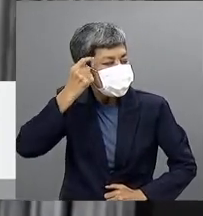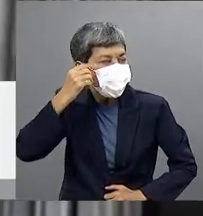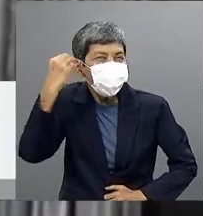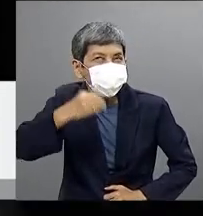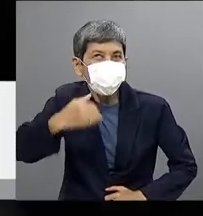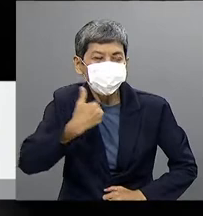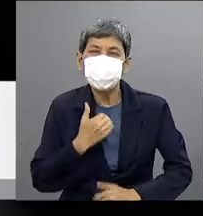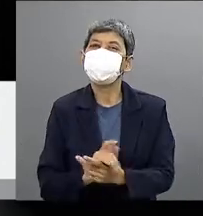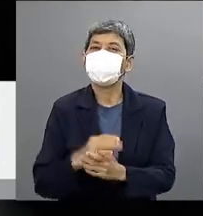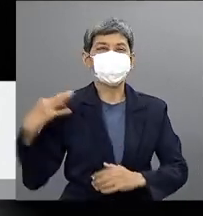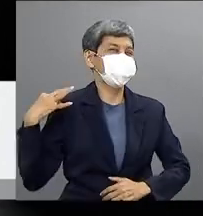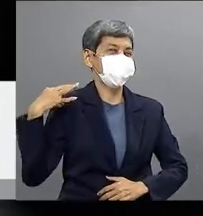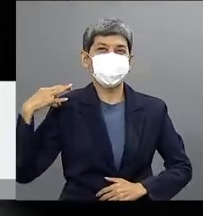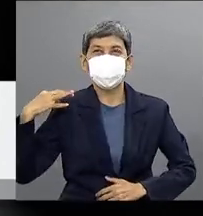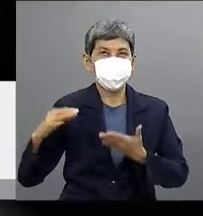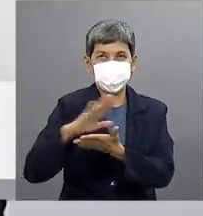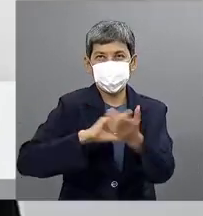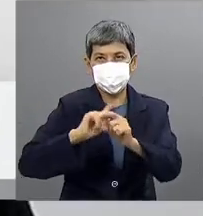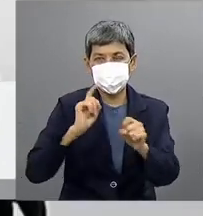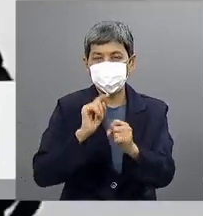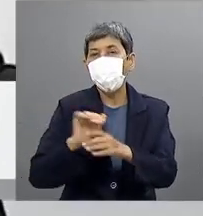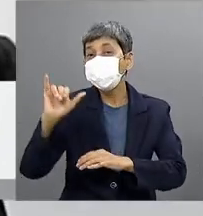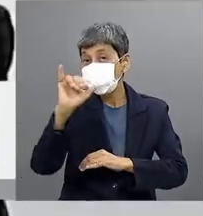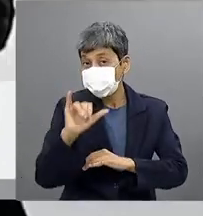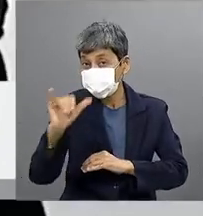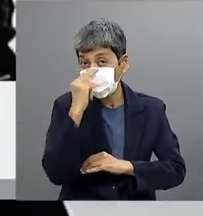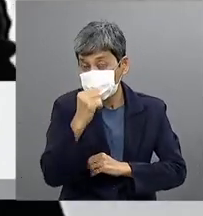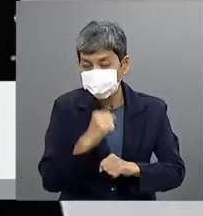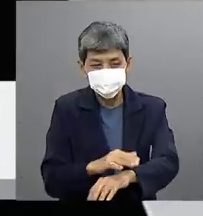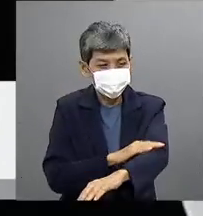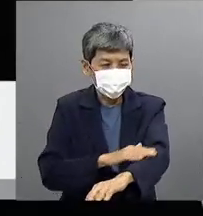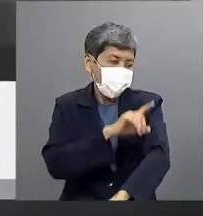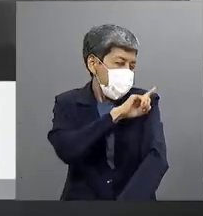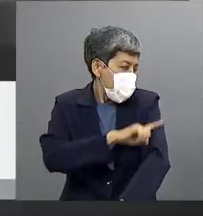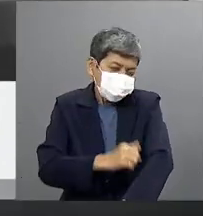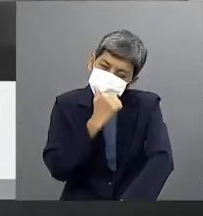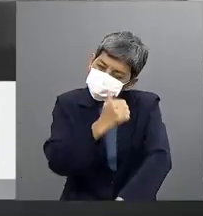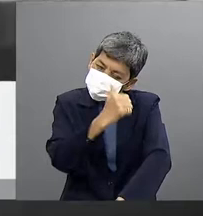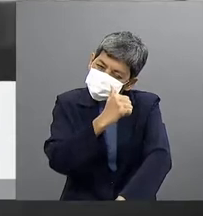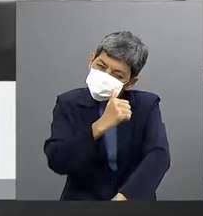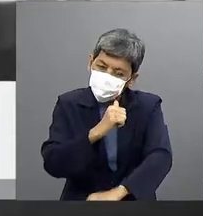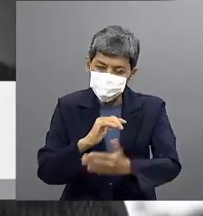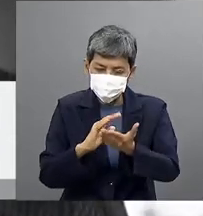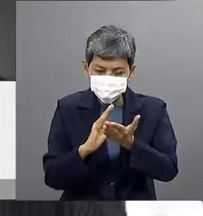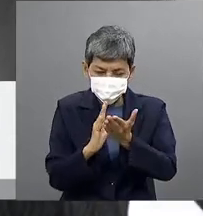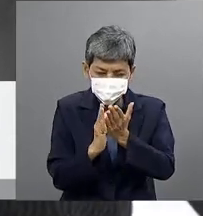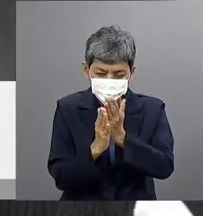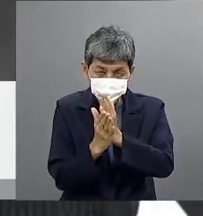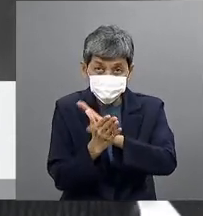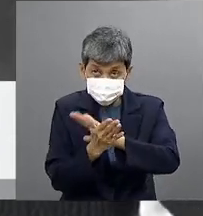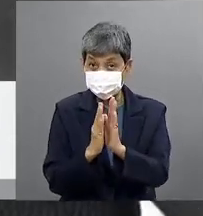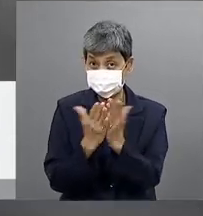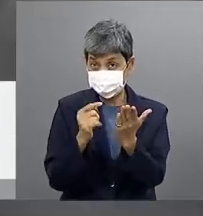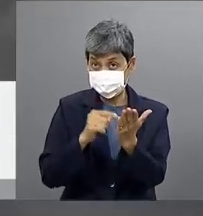บรรดานางแบบจากต่างชาติและฝั่งยุโรปตะวันออกซึ่งล้วนแต่มีผิวขาวจนกระทั่งนิดเดียวสาร passionระดับโลกยัง